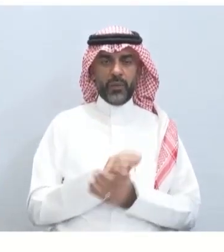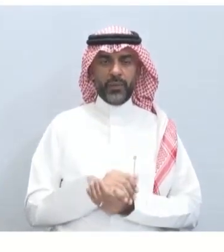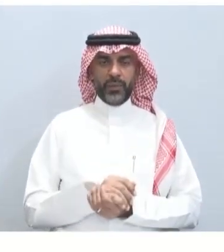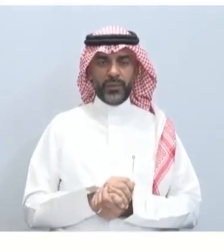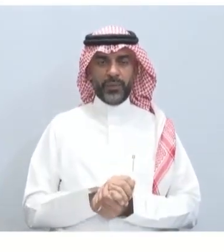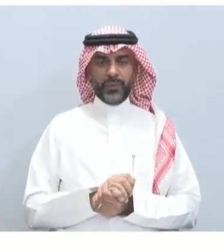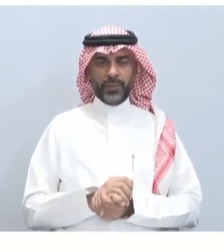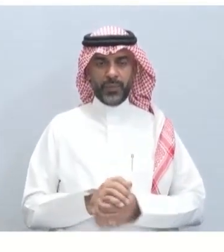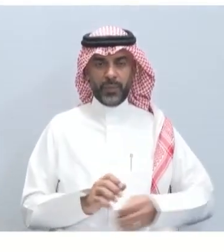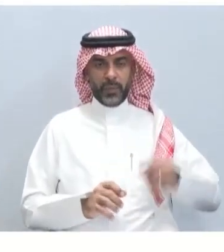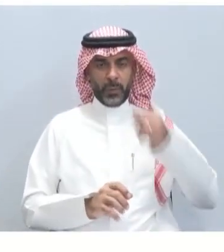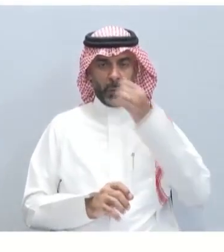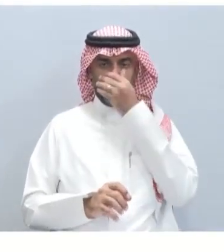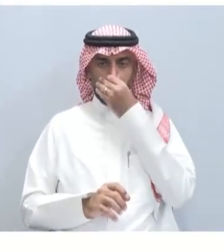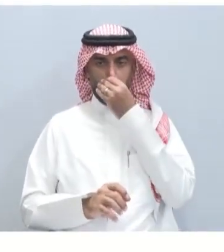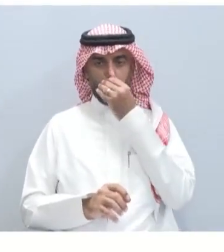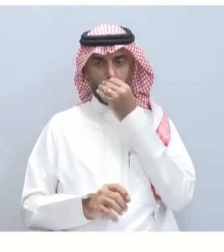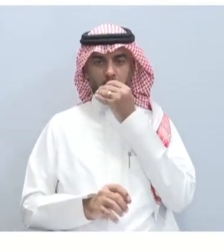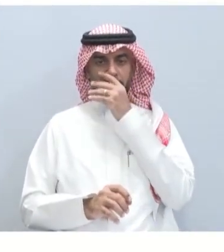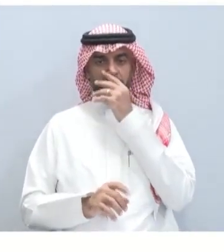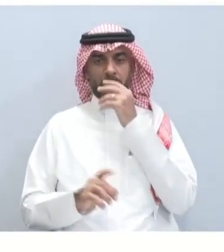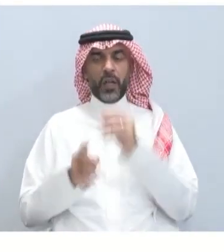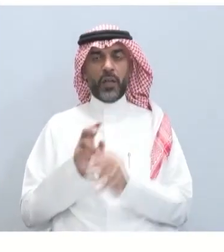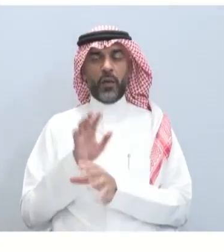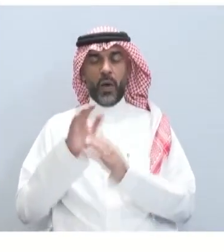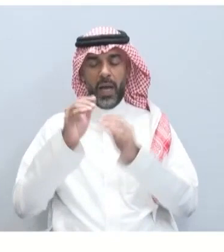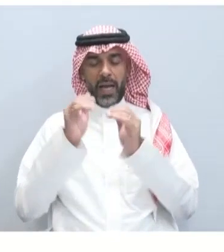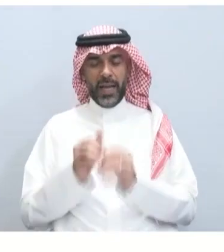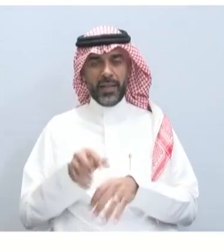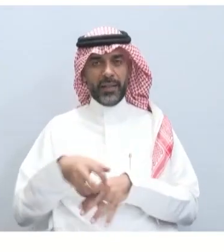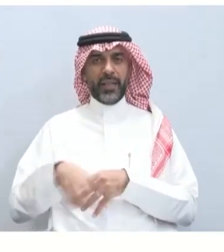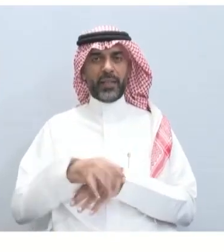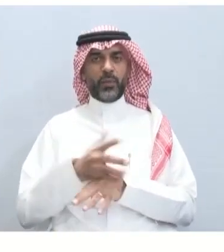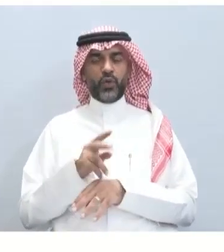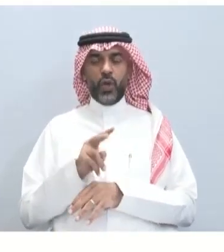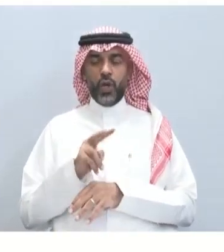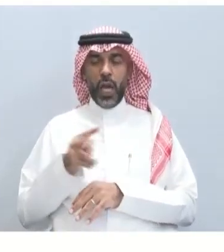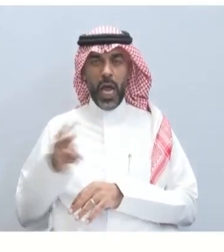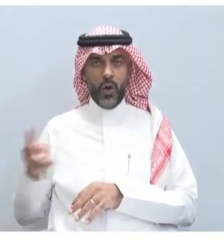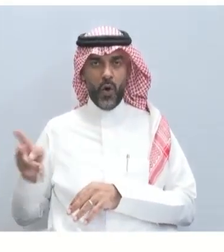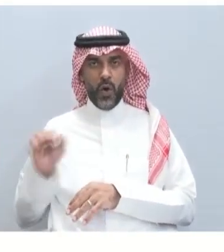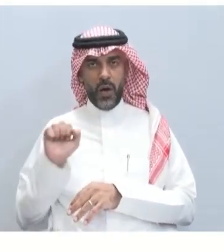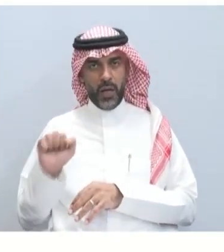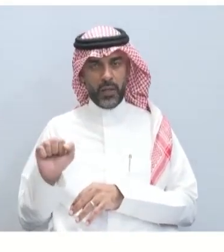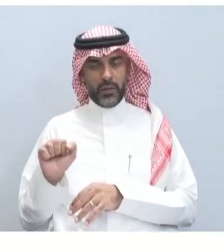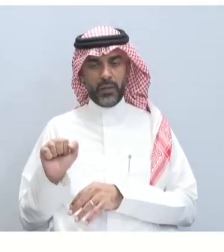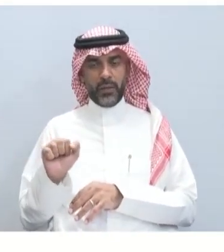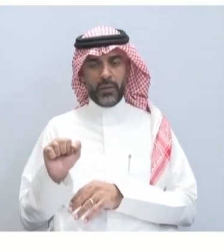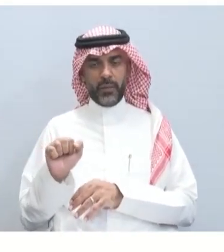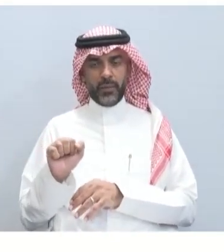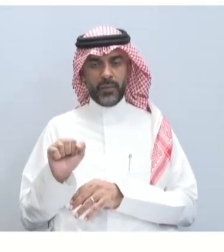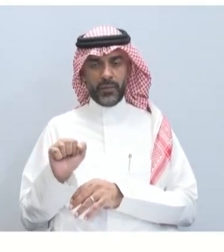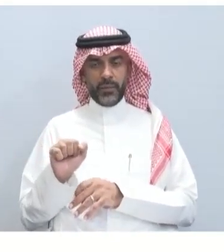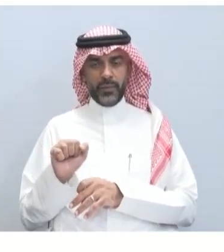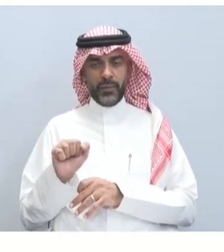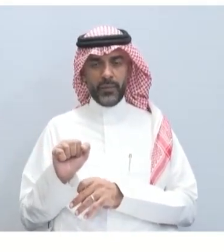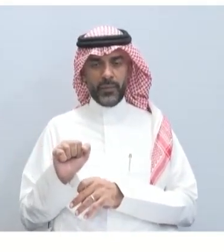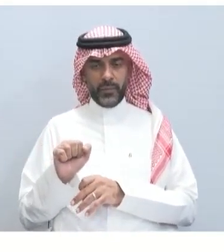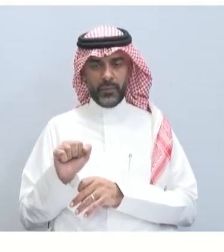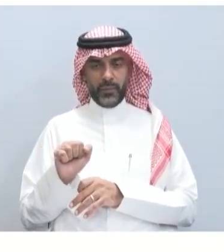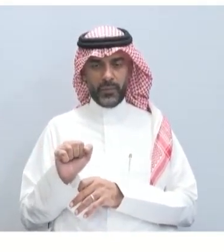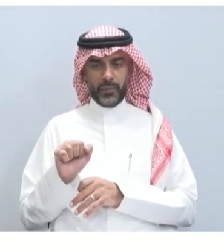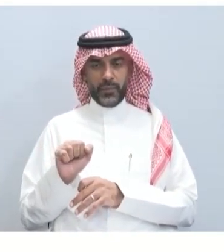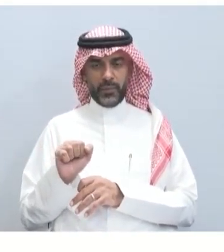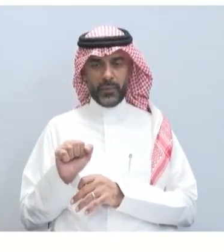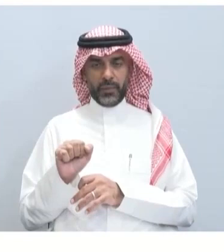بحسب الشكل اما من حسب النوع فهي لدينا مصادر المعلومات وثائقيه مرجعيه ولدينا